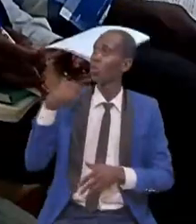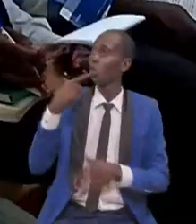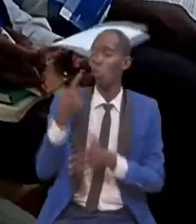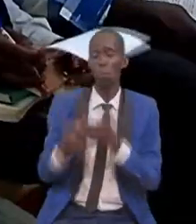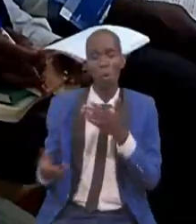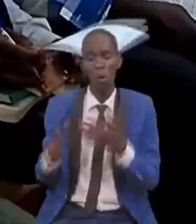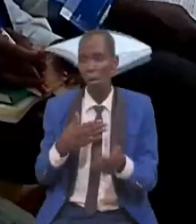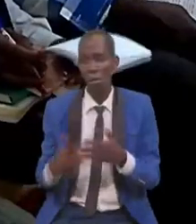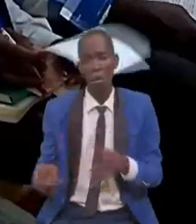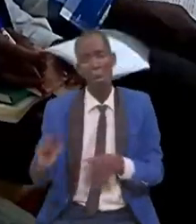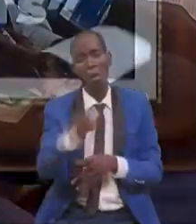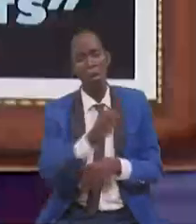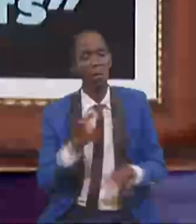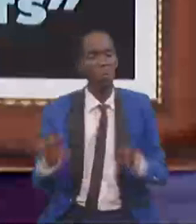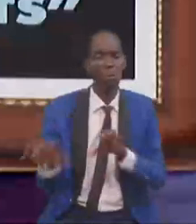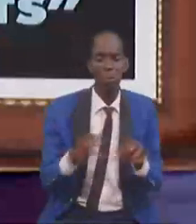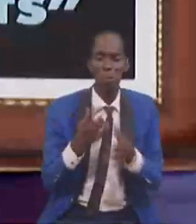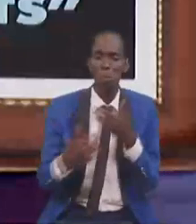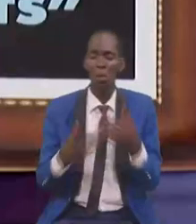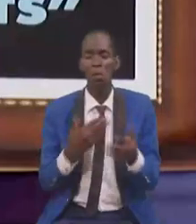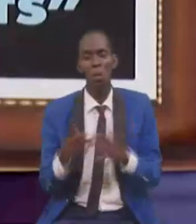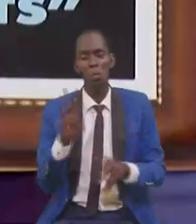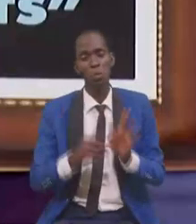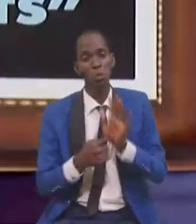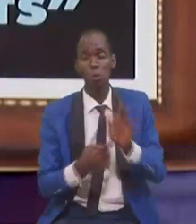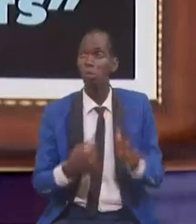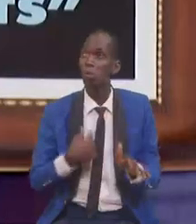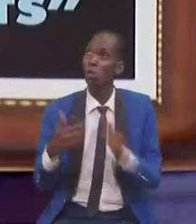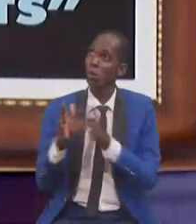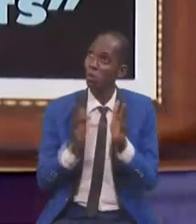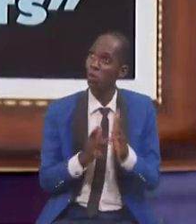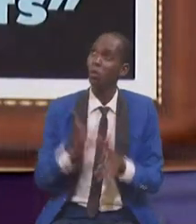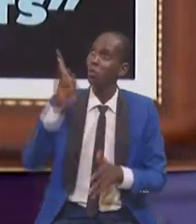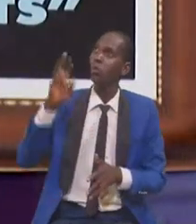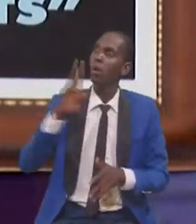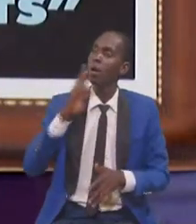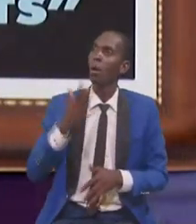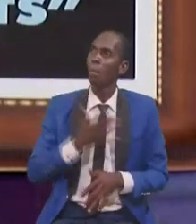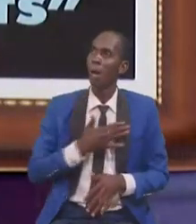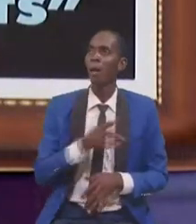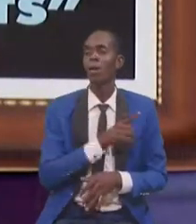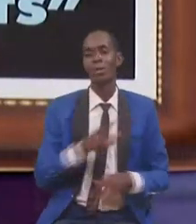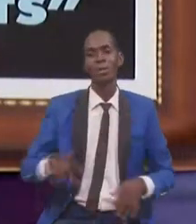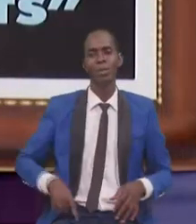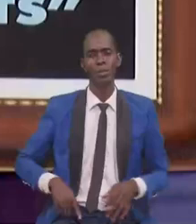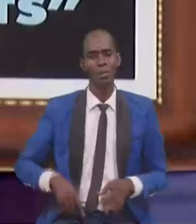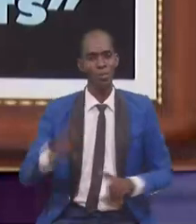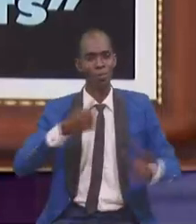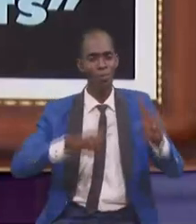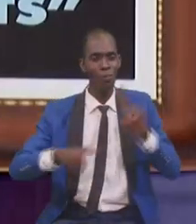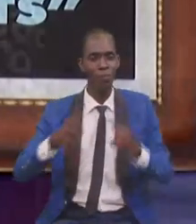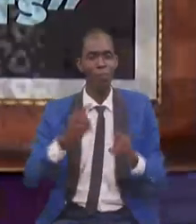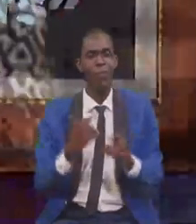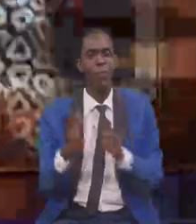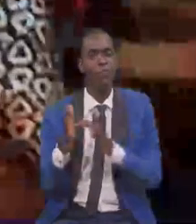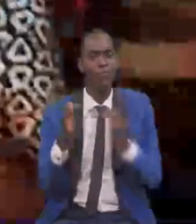ce qu'ils font, quel que soit leur comportement, quelle que soit leur réaction, Jésus, tu es mon Seigneur. Quelqu'un là-bas,